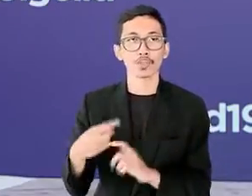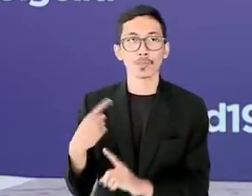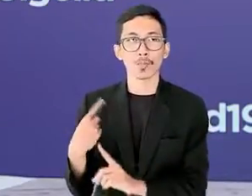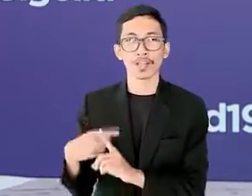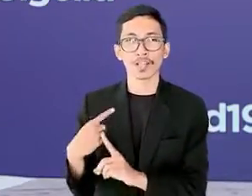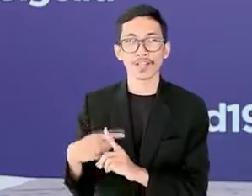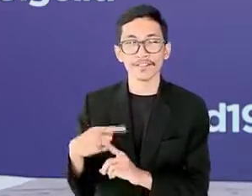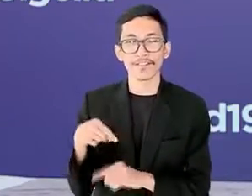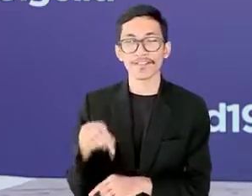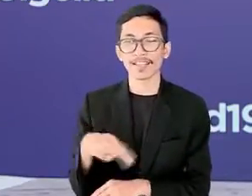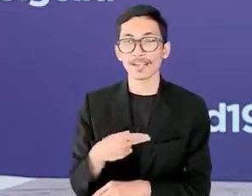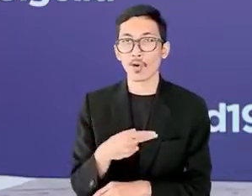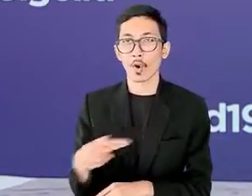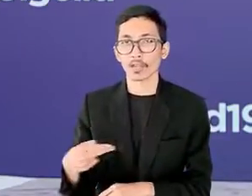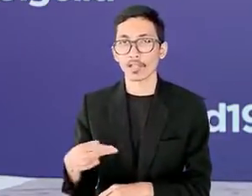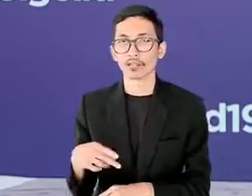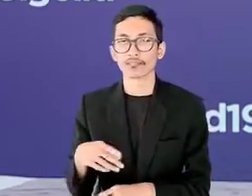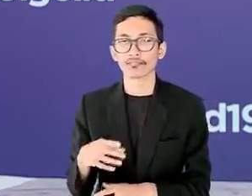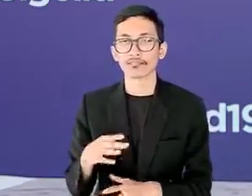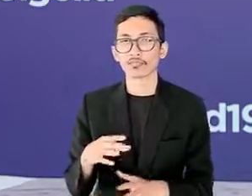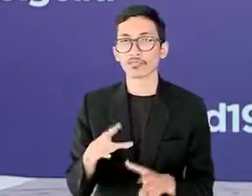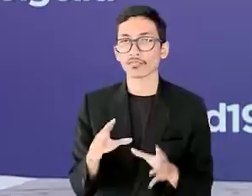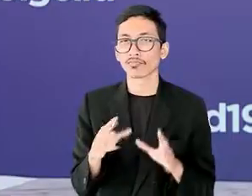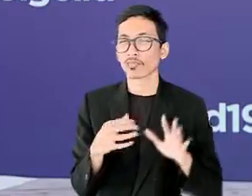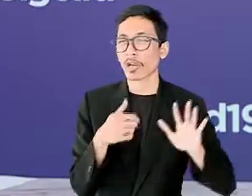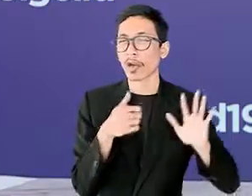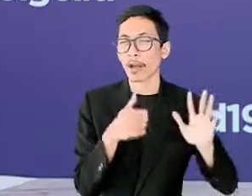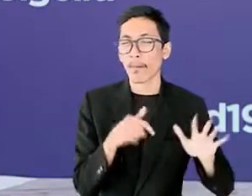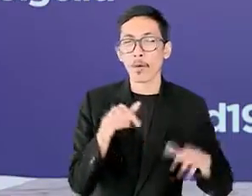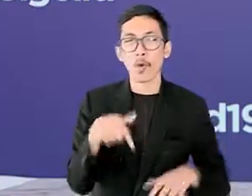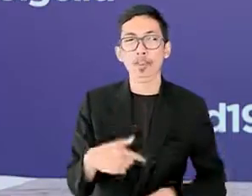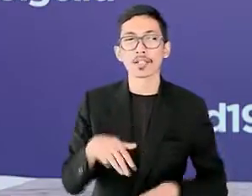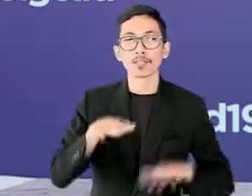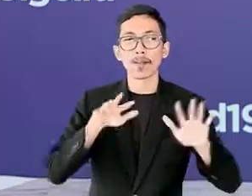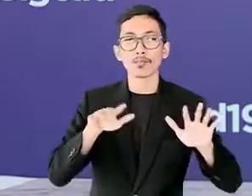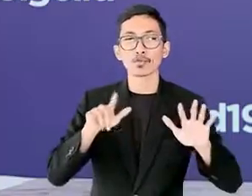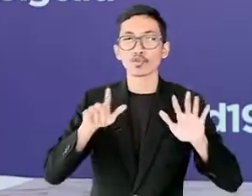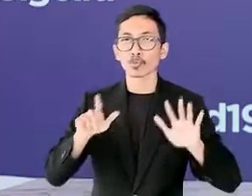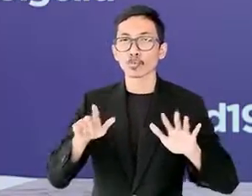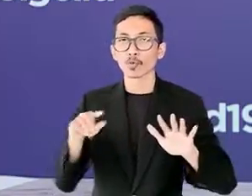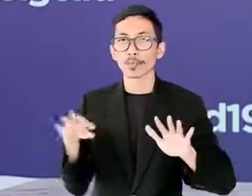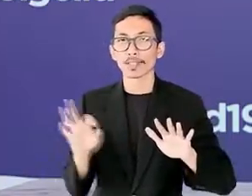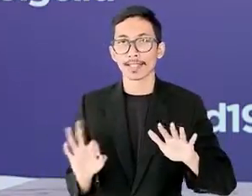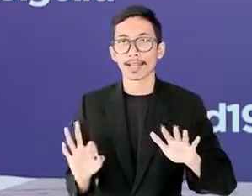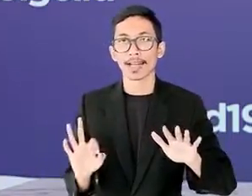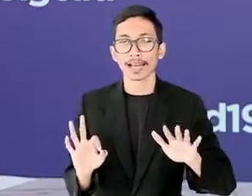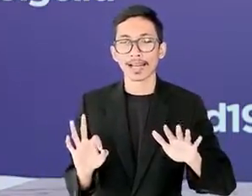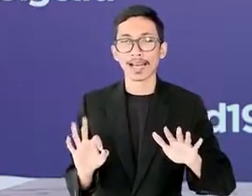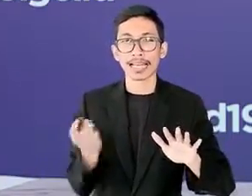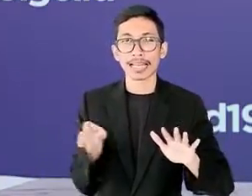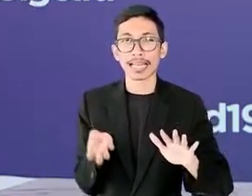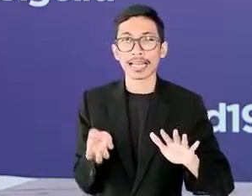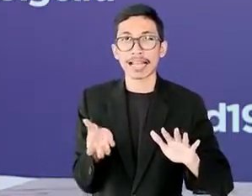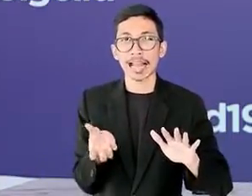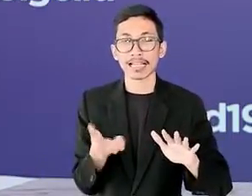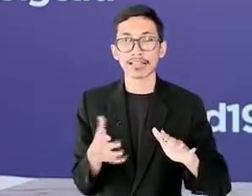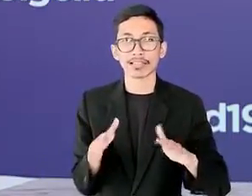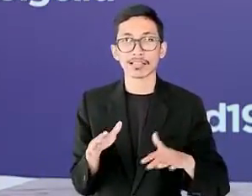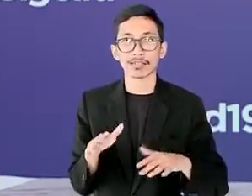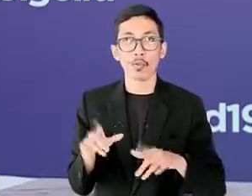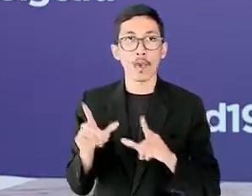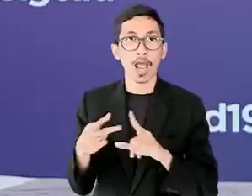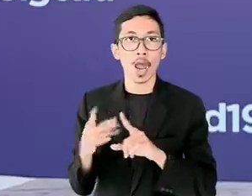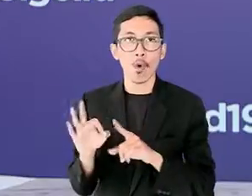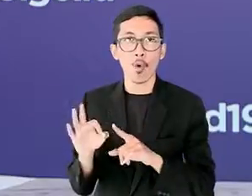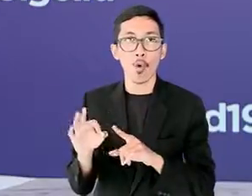ini positif feathered Indonesia sebesar 6,9 puluh tujuh persen yang mana sedikit lagi mencapai maksimal standar